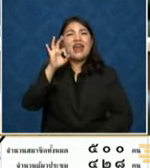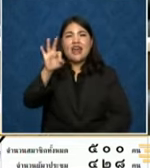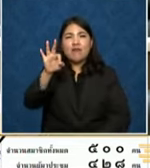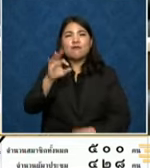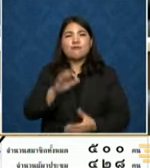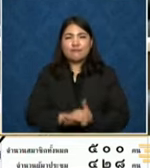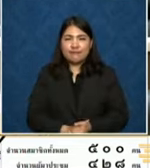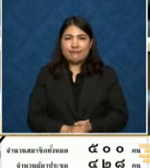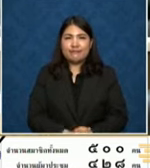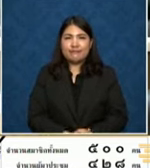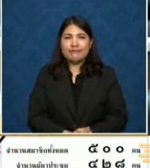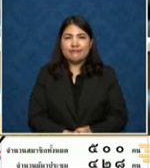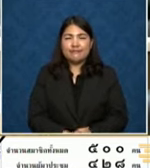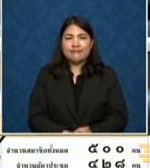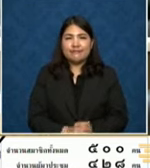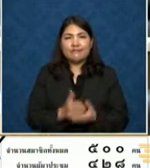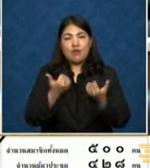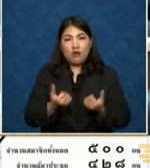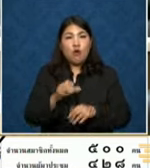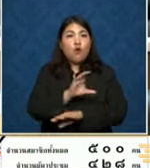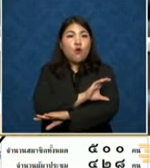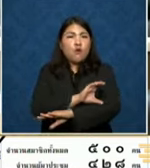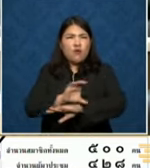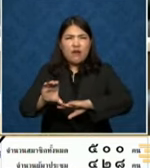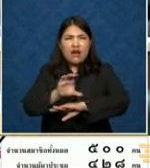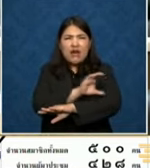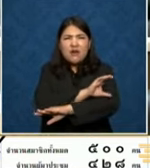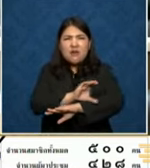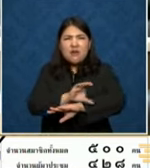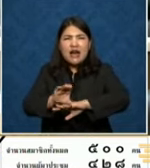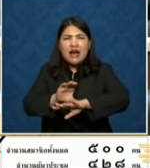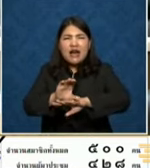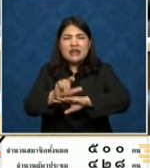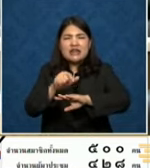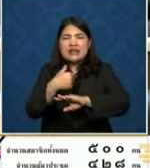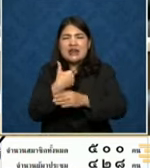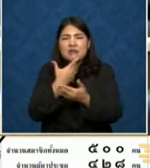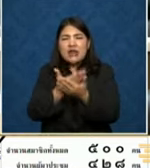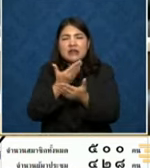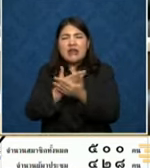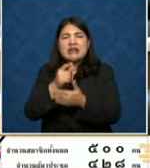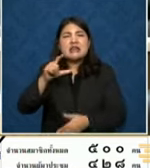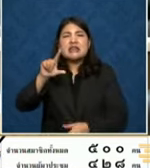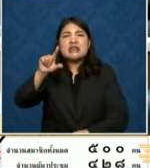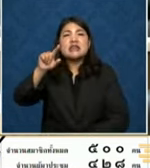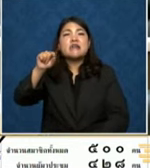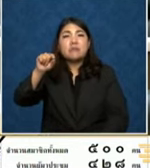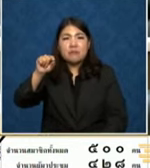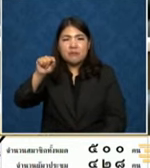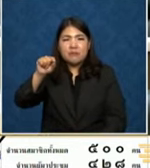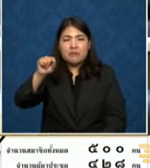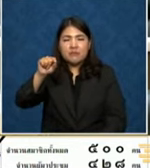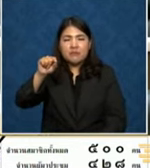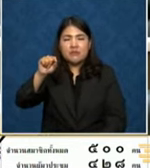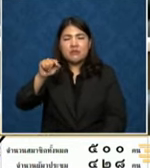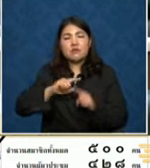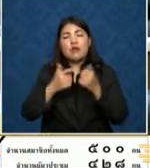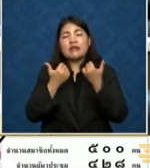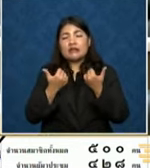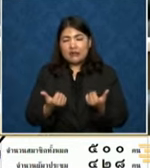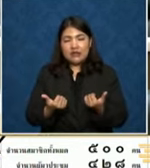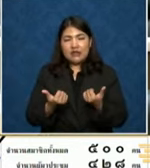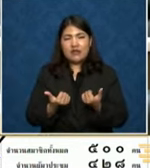านครับรถไฟฟ้าตลอดสาย20บาทครับท่านประธานครับวันนี้ขอให้ค่ารถไฟฟ้